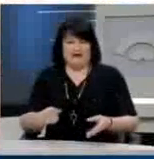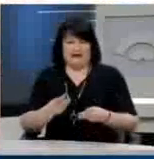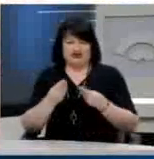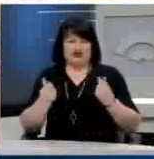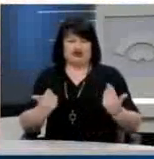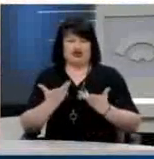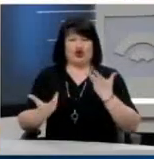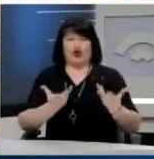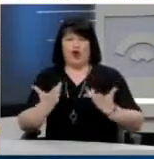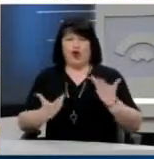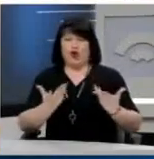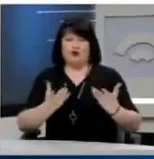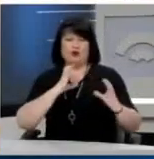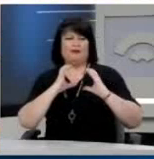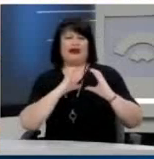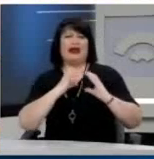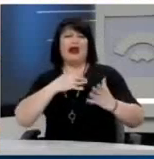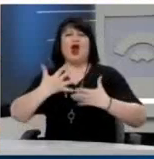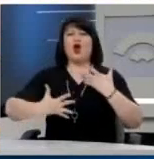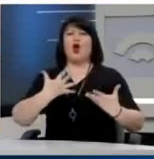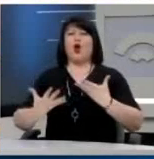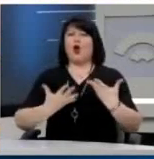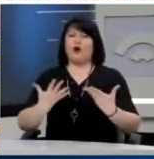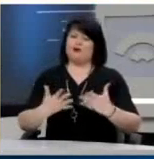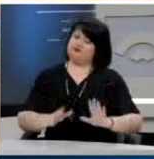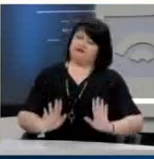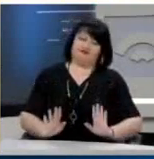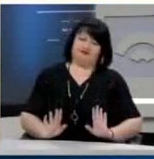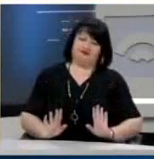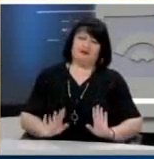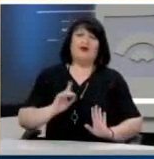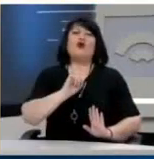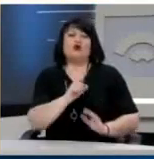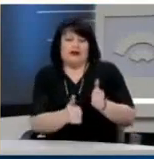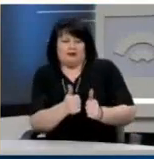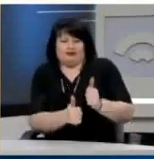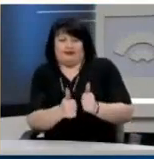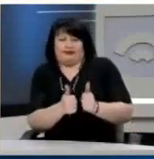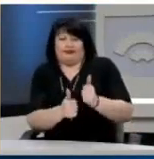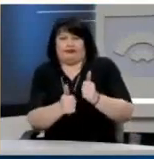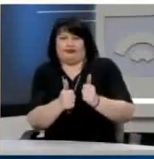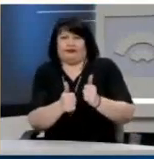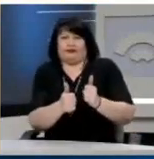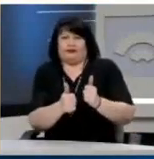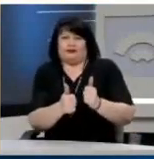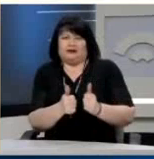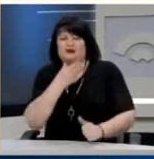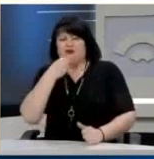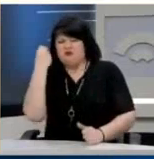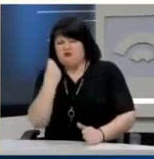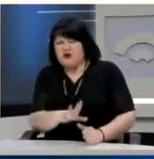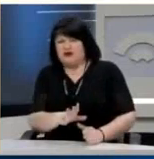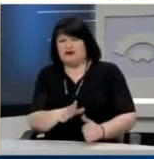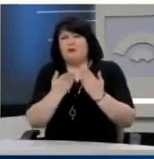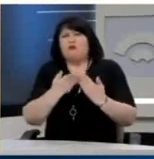αντιπερισπασμούς, στα επικοινωνιακά κόλπα, ούτε να τον συναγωνιστώ στον κυτρινισμό, στη